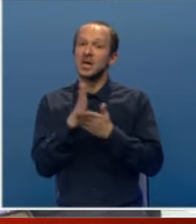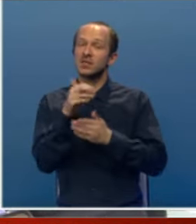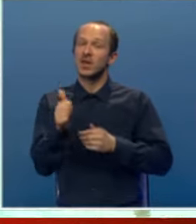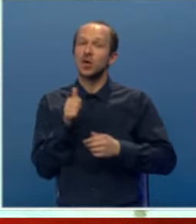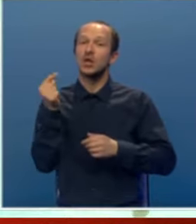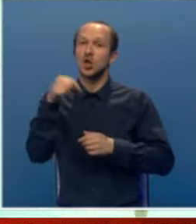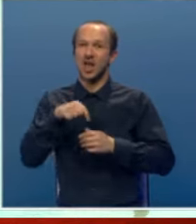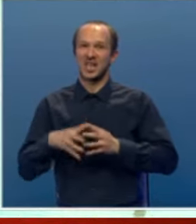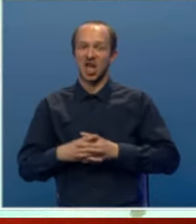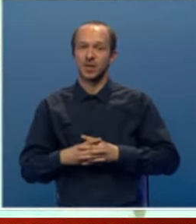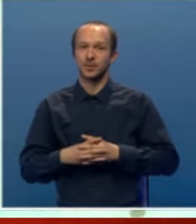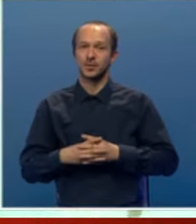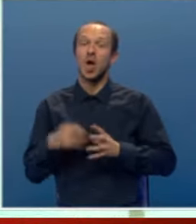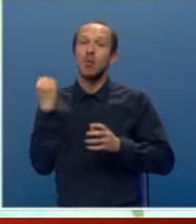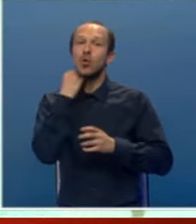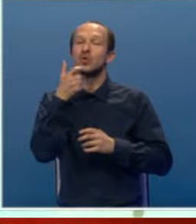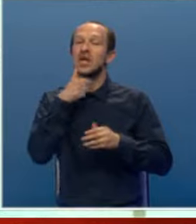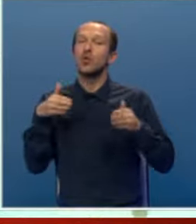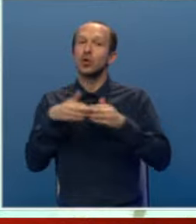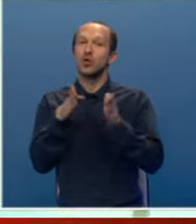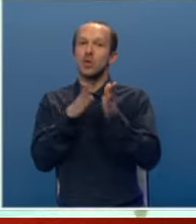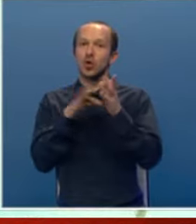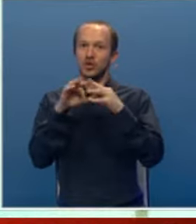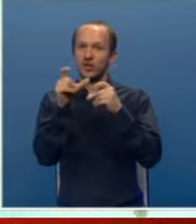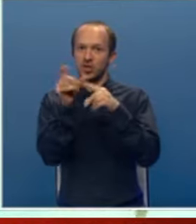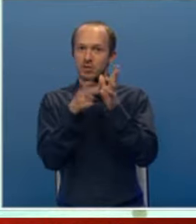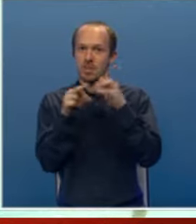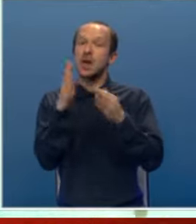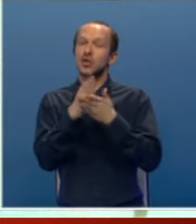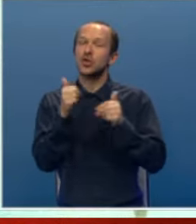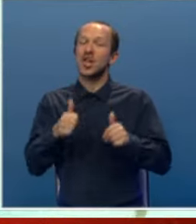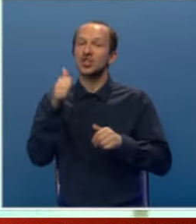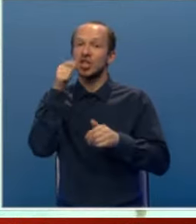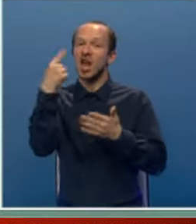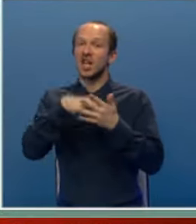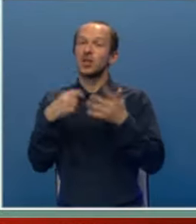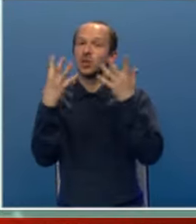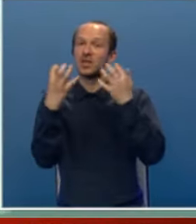godine dolaze. Pokolj u Starom Brodu i Miloševićima desio se na današnji dan